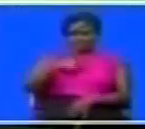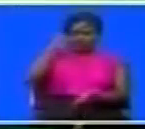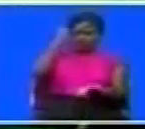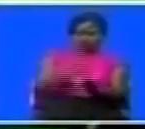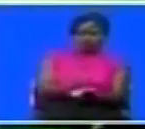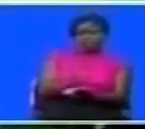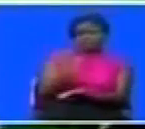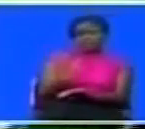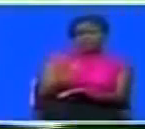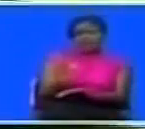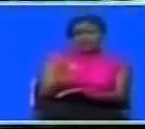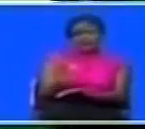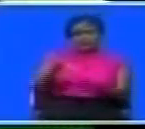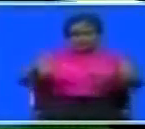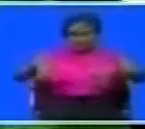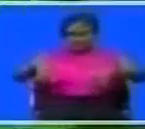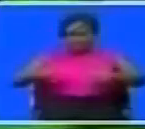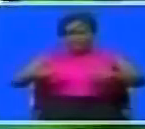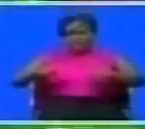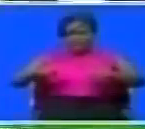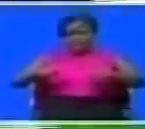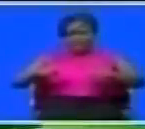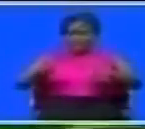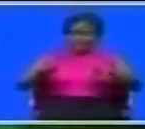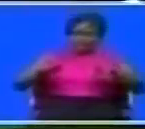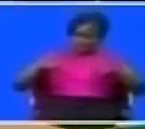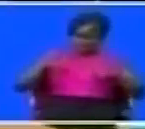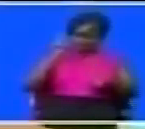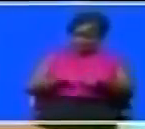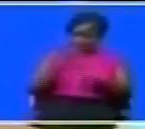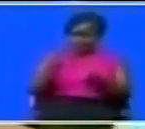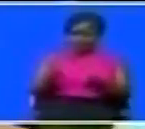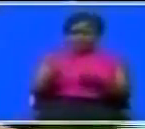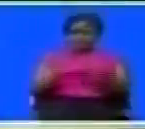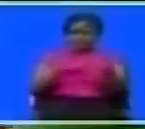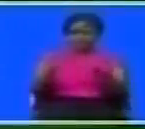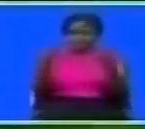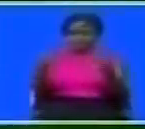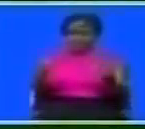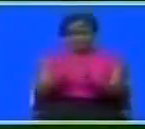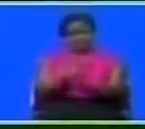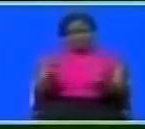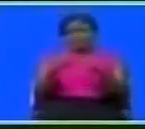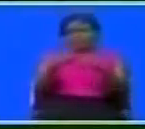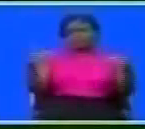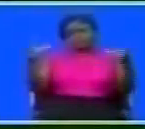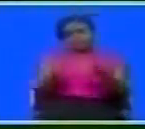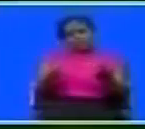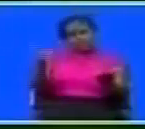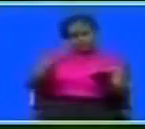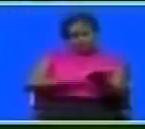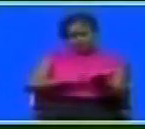mwake. Mwenyekiti wa klabu hiyo Ambrose Rachiera alikiri kwamba msimu huu safari haikuwa rahisi, japo timu hiyo iliandikisha